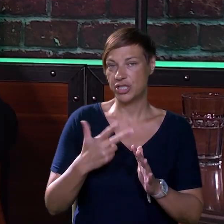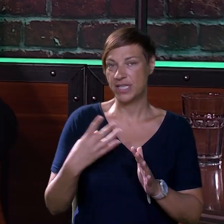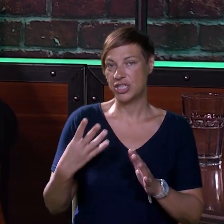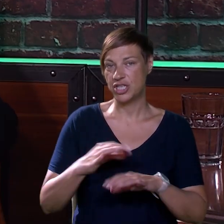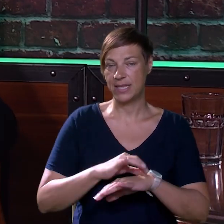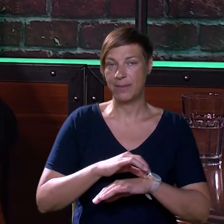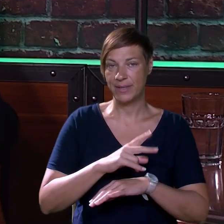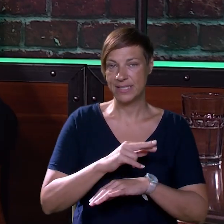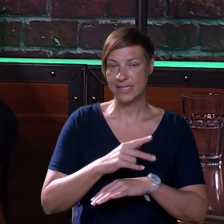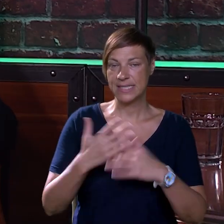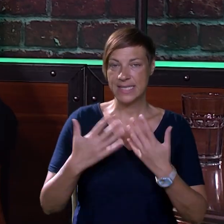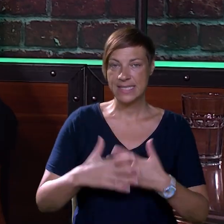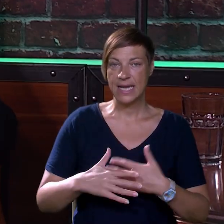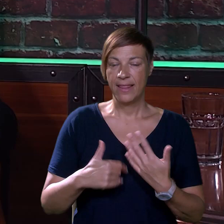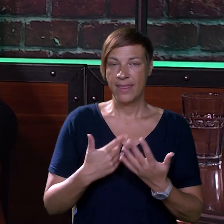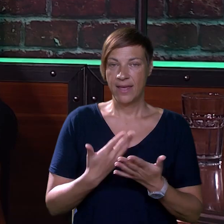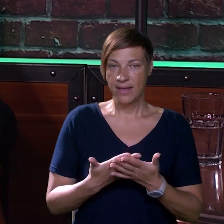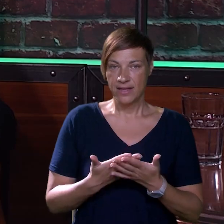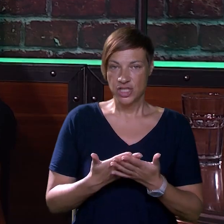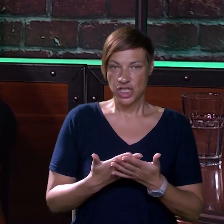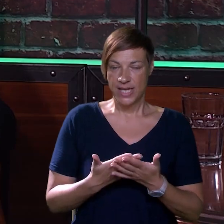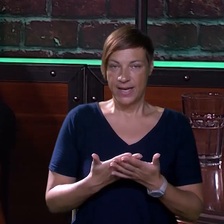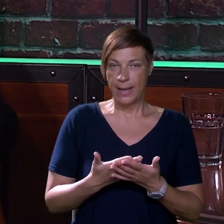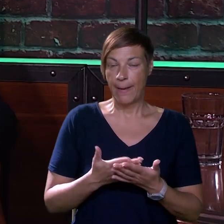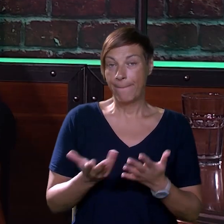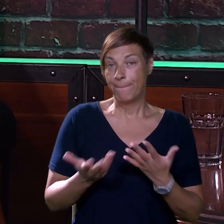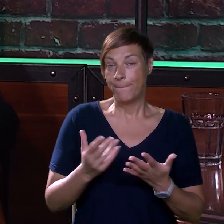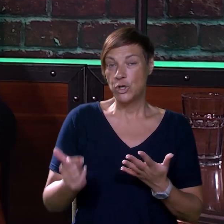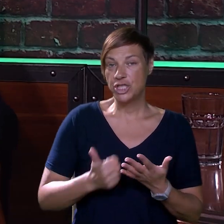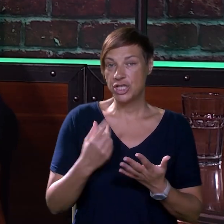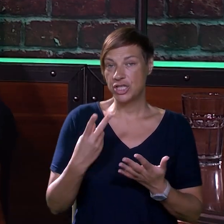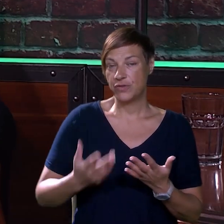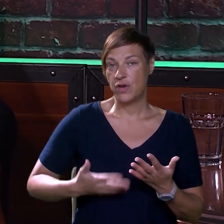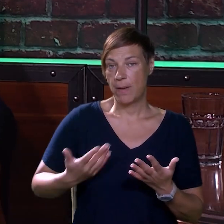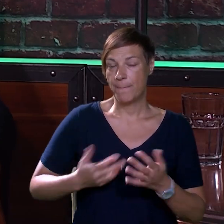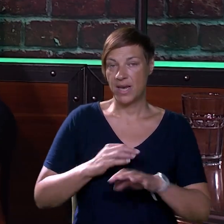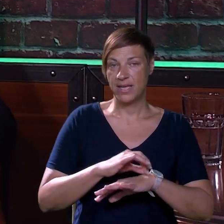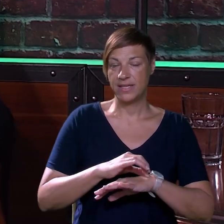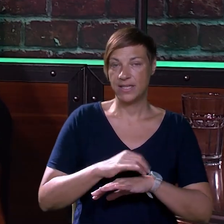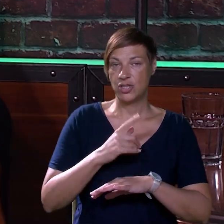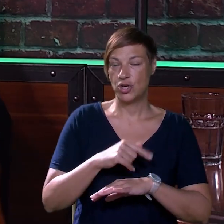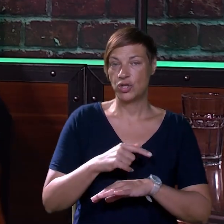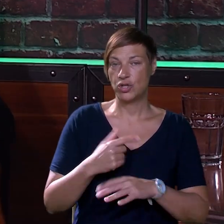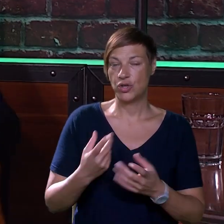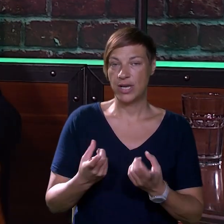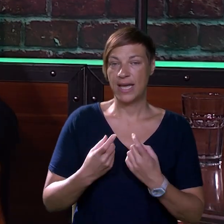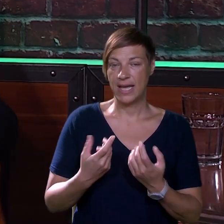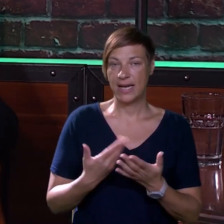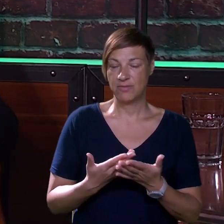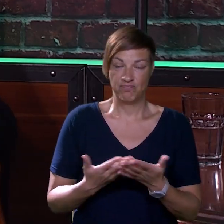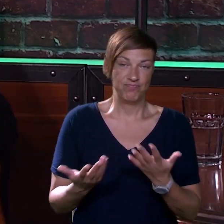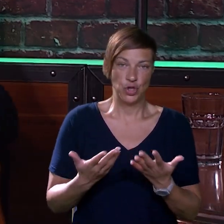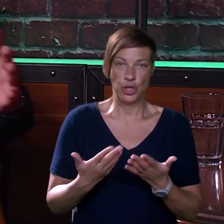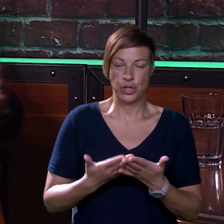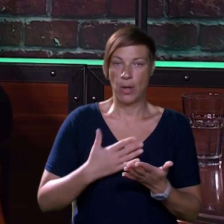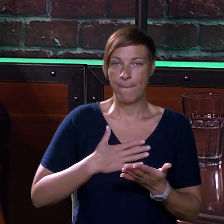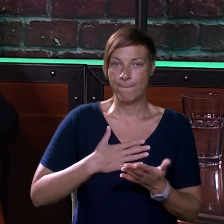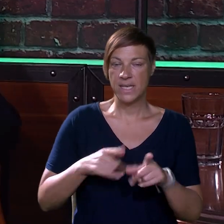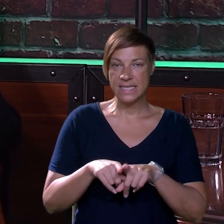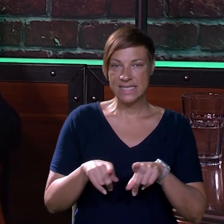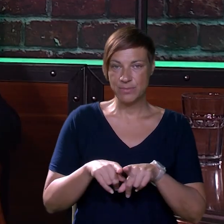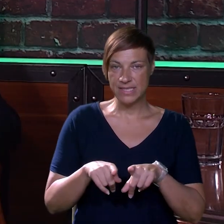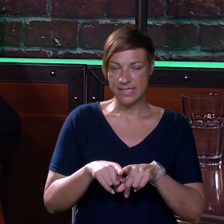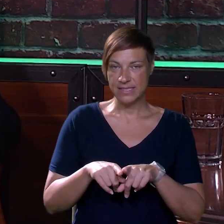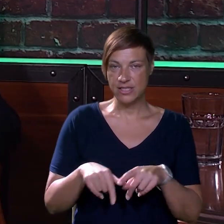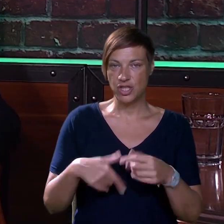3-4 medicinske sestre i tehničara, možda još jedno 2 mladih doktora koji bi došli, ali da rečete, to je to. I mi smo se isto